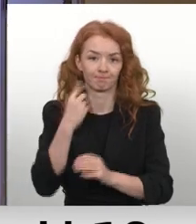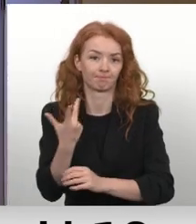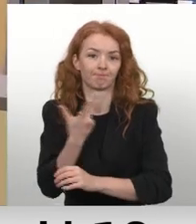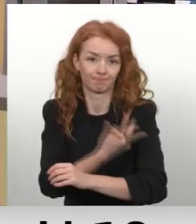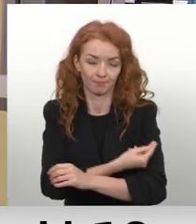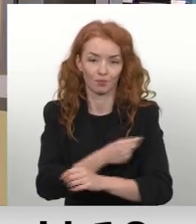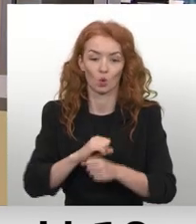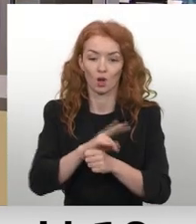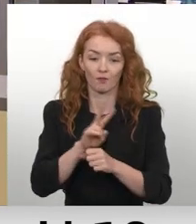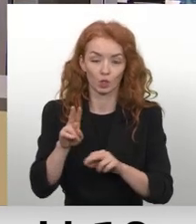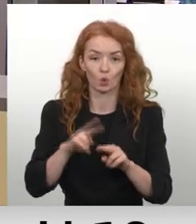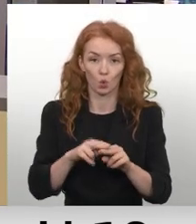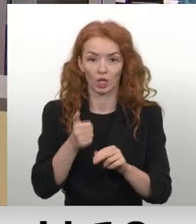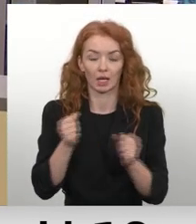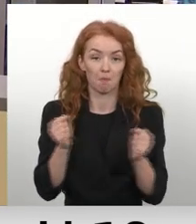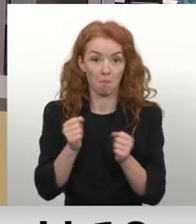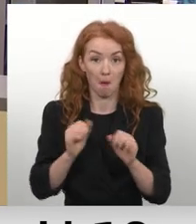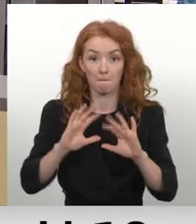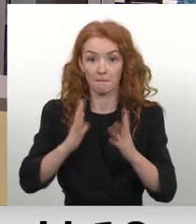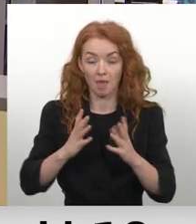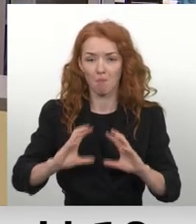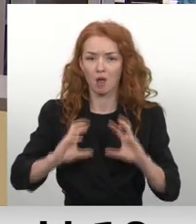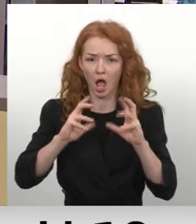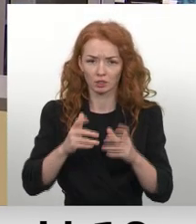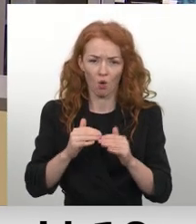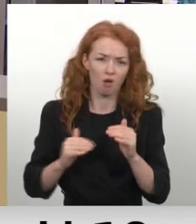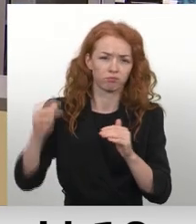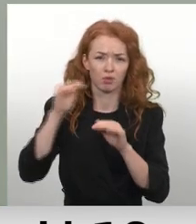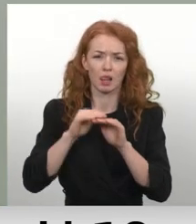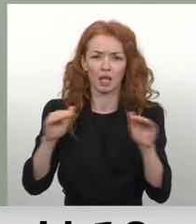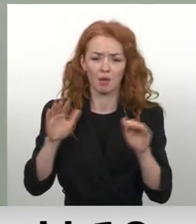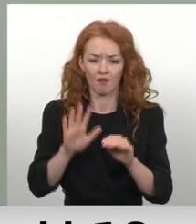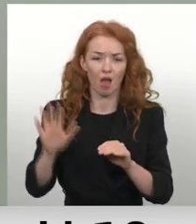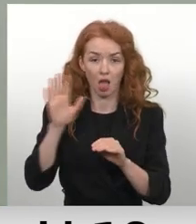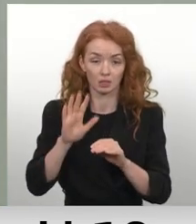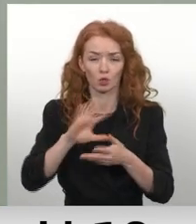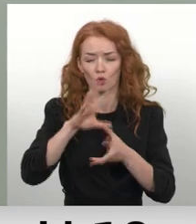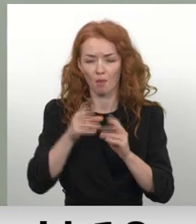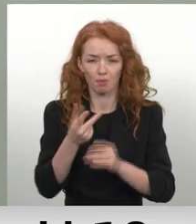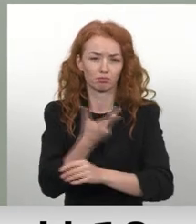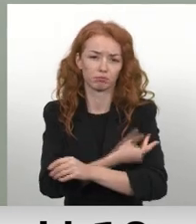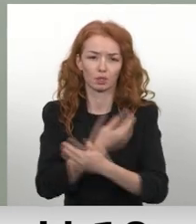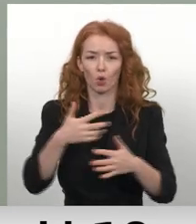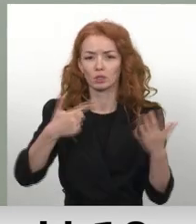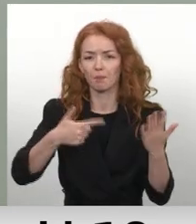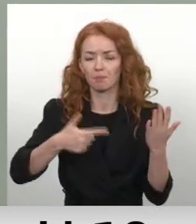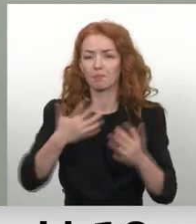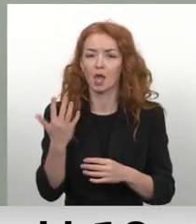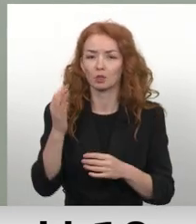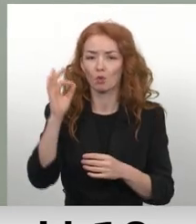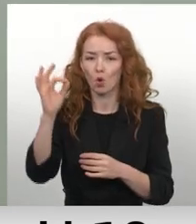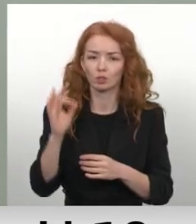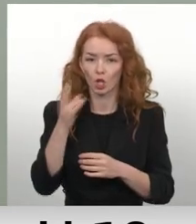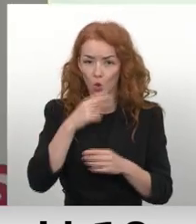COVID-19. Bet ir vēl kur augt. Pasaules attīstītākajās valstīs vakcinācijas aptvere ir vidēji 75% no mērķa